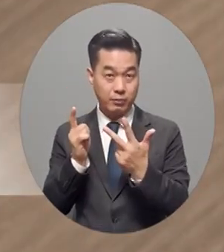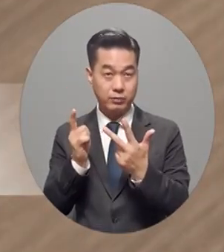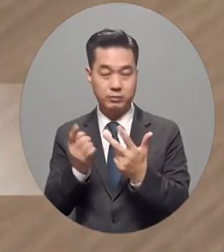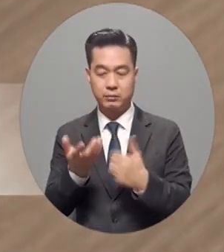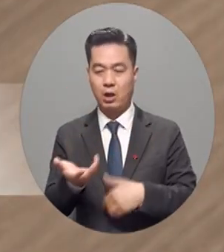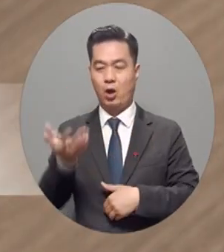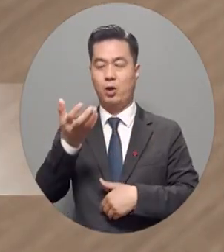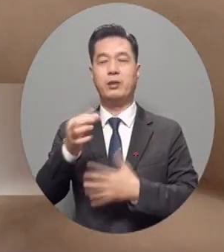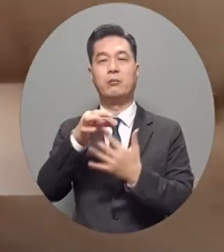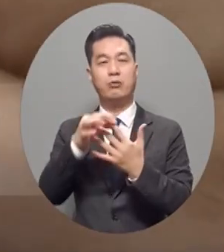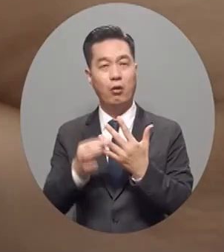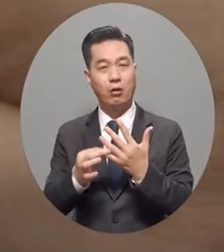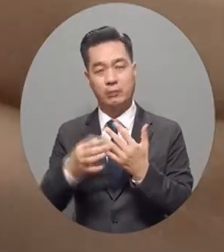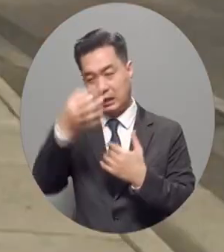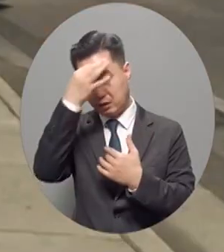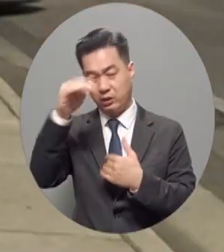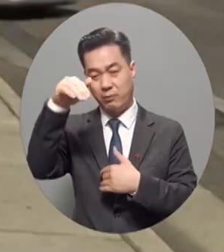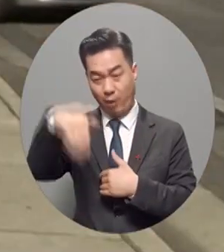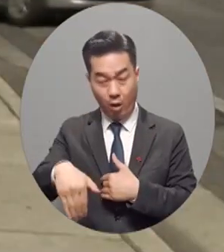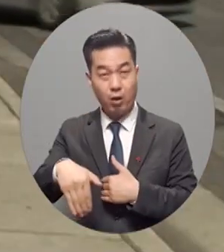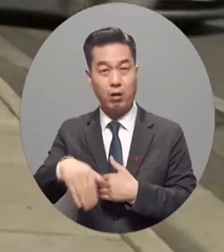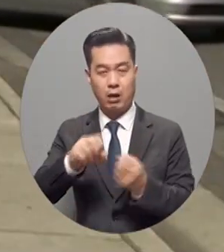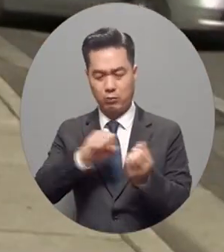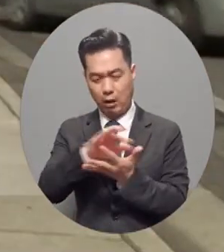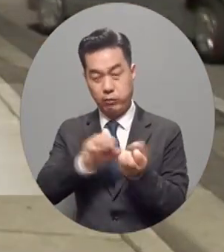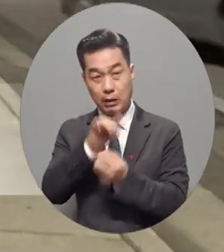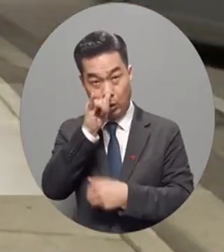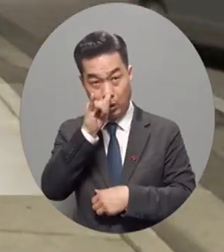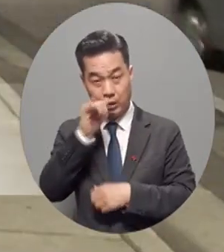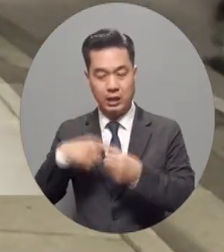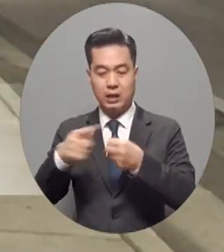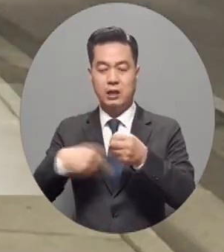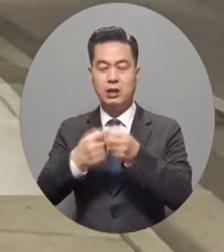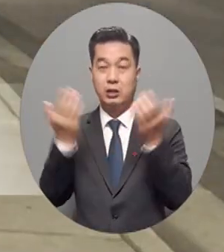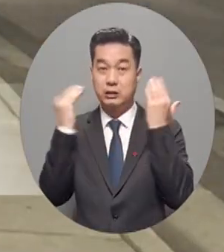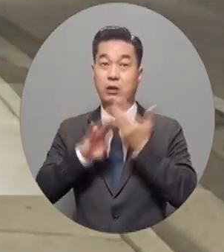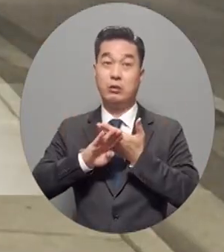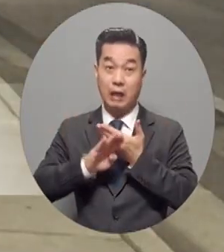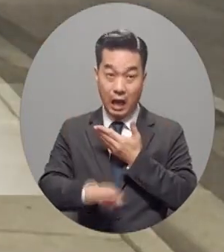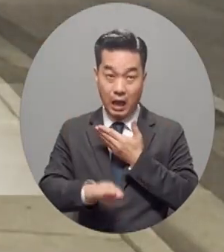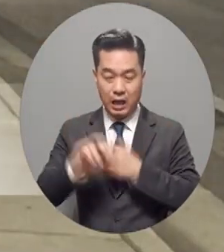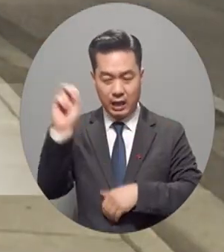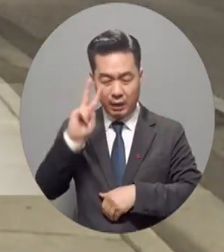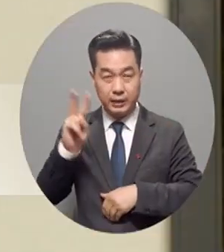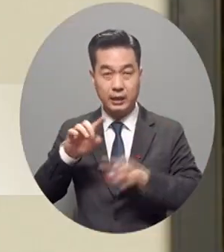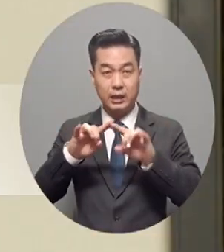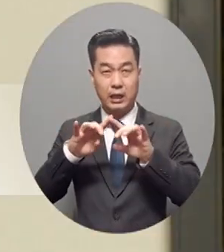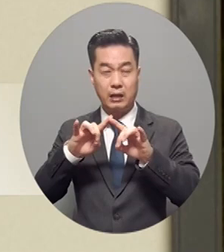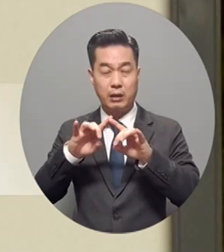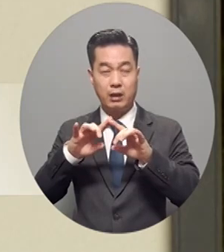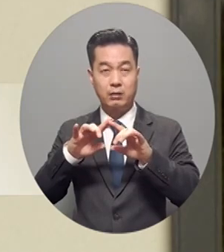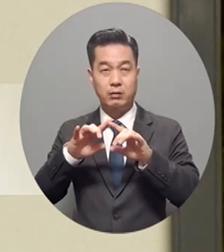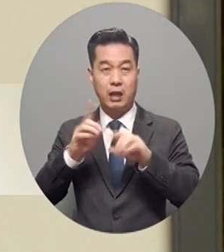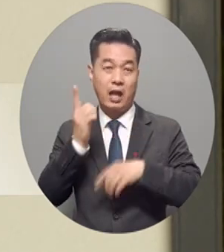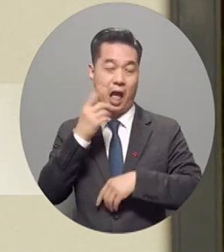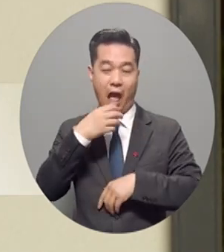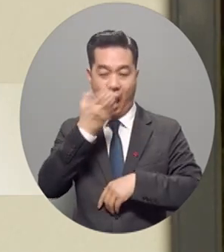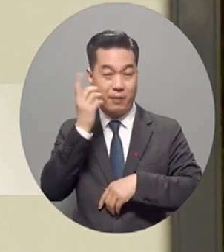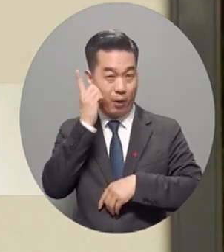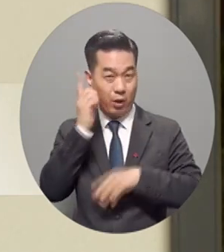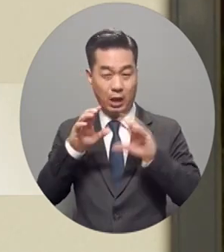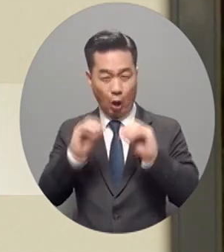성능이 떨어졌다는 논란이 불거졌습니다. 애플은 1년이 지나서야 갑자기 아이폰이 꺼지는 오류를 막기 위해 일부